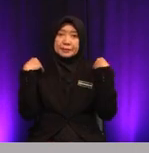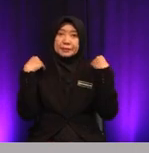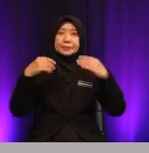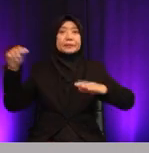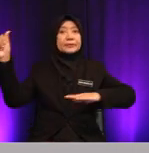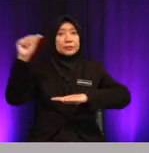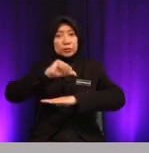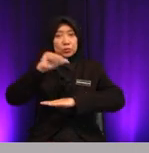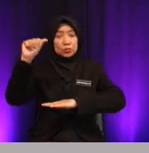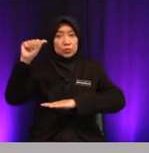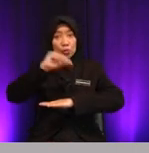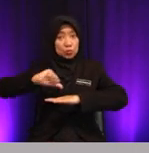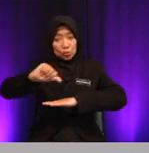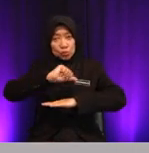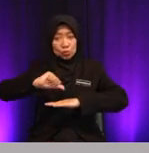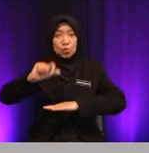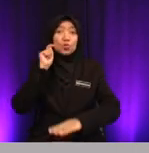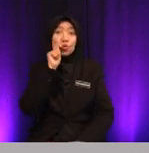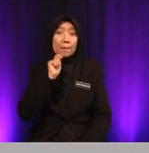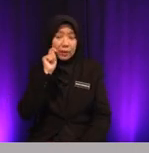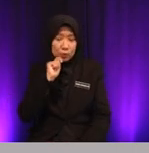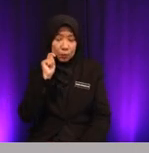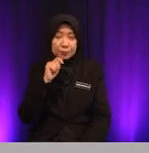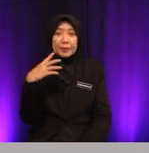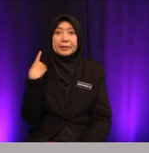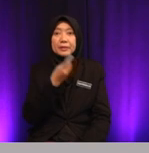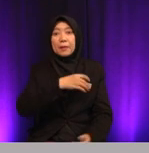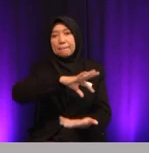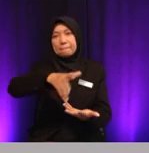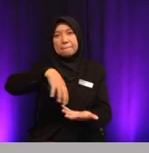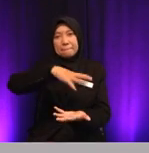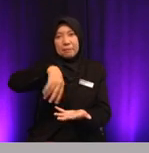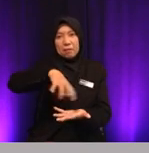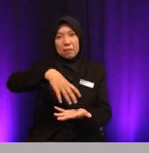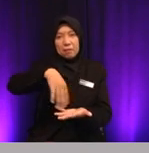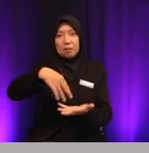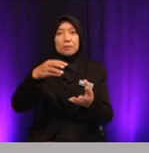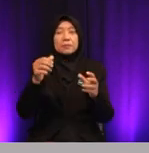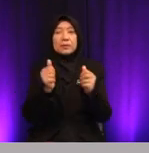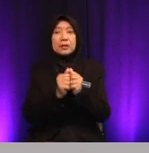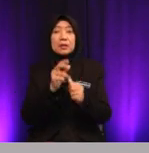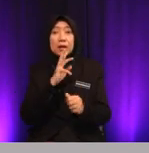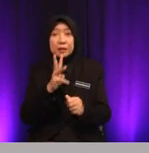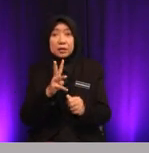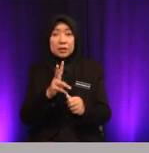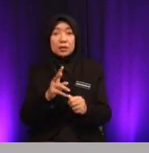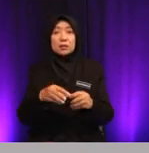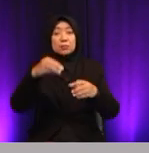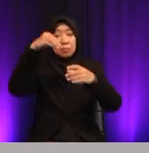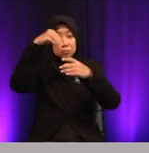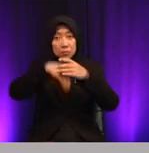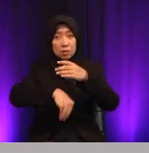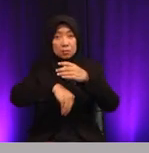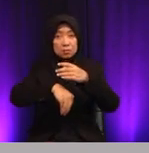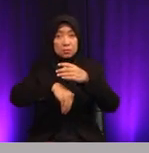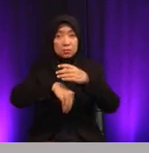masukkan tomato kita kita Blend dengan air dia selepas bapak nenek dia akan mendak Oke kita tidak